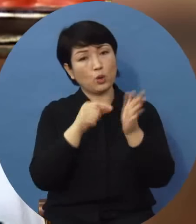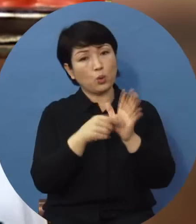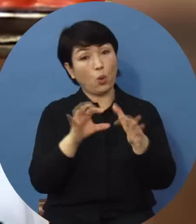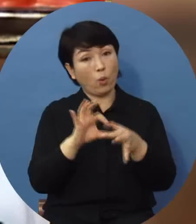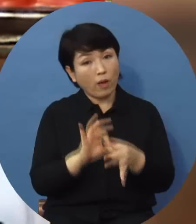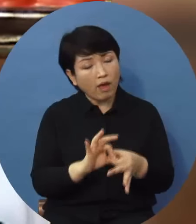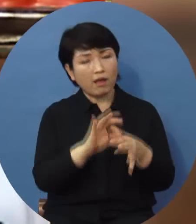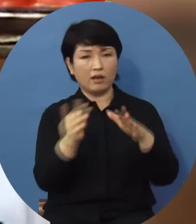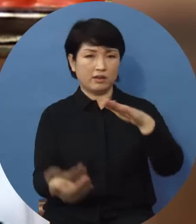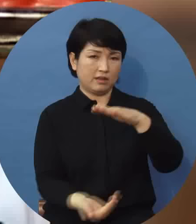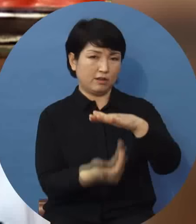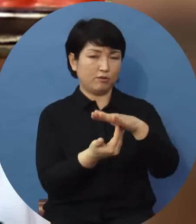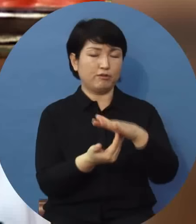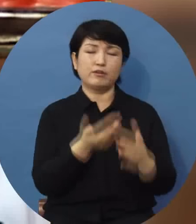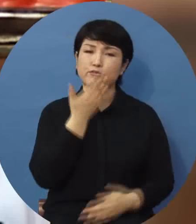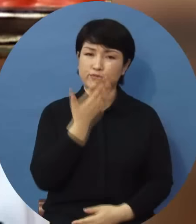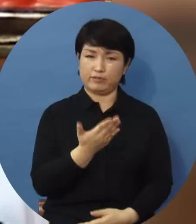경지로 나아가게 된다.